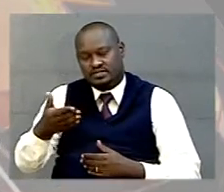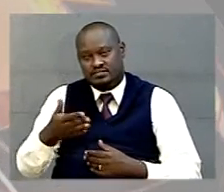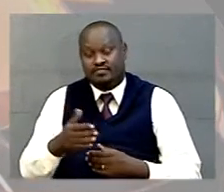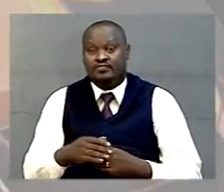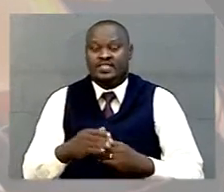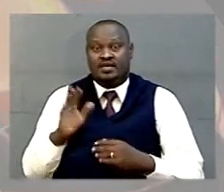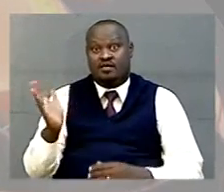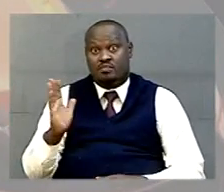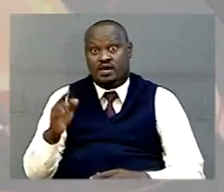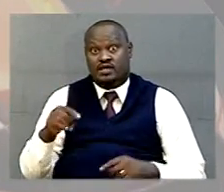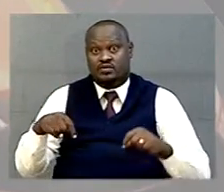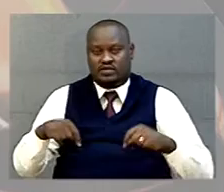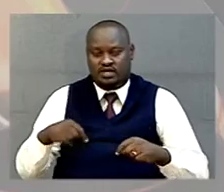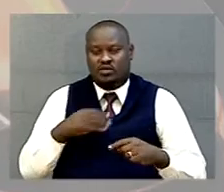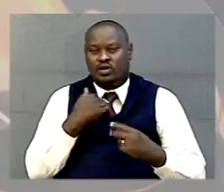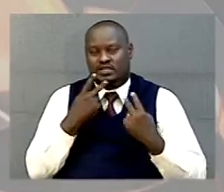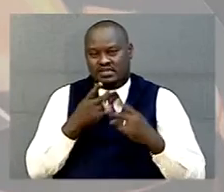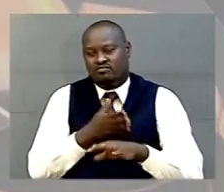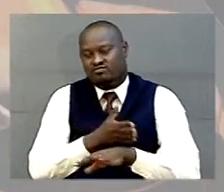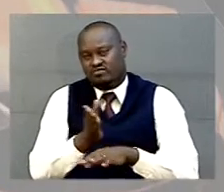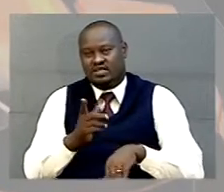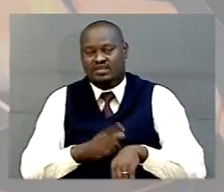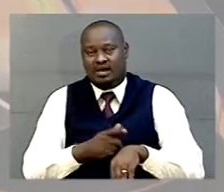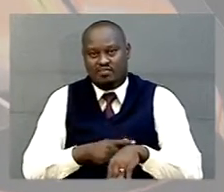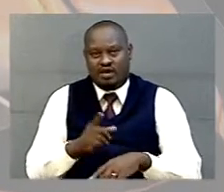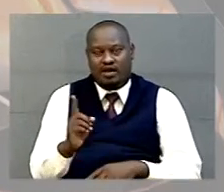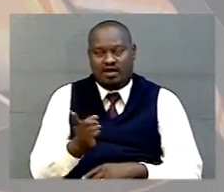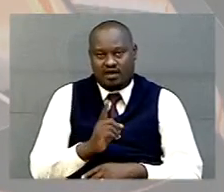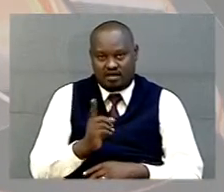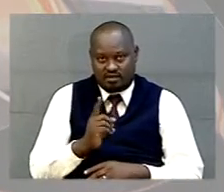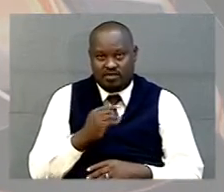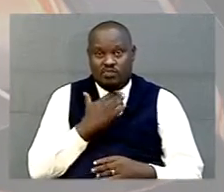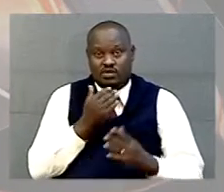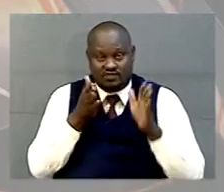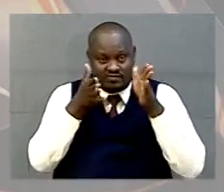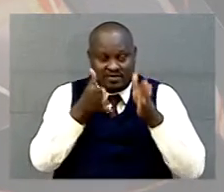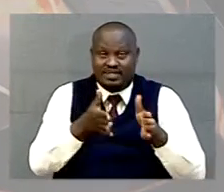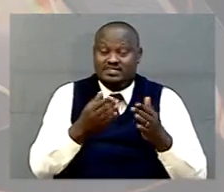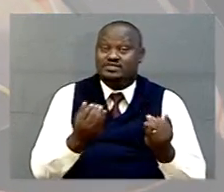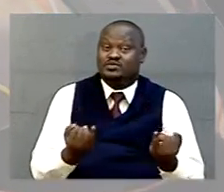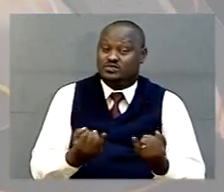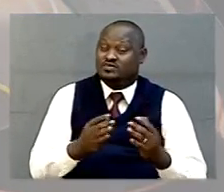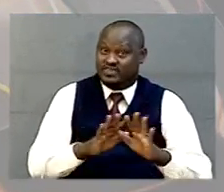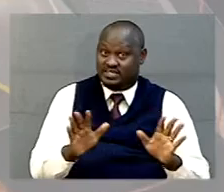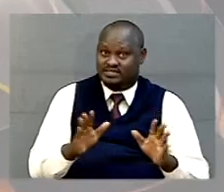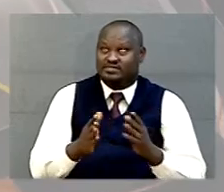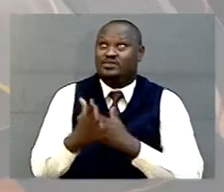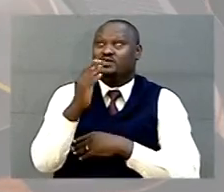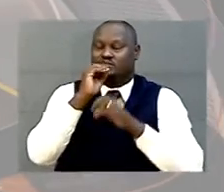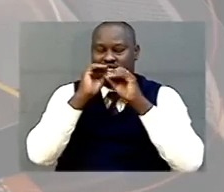Njagala okusibulira wano saagala nkumalira ebiseera mpozi okwefaananyirizaako ng'omukazi nakifanjagala afunye obufumbo akuume Mukama.